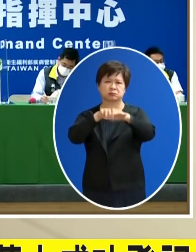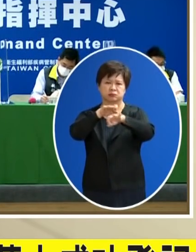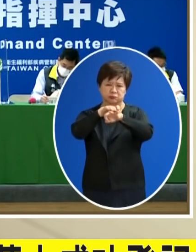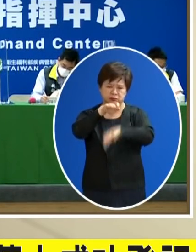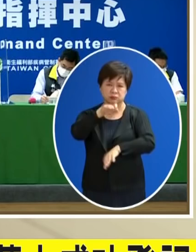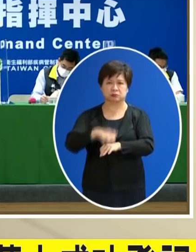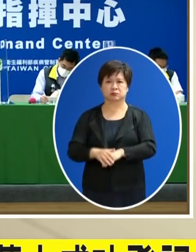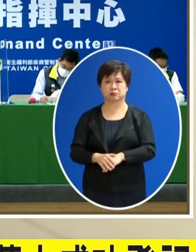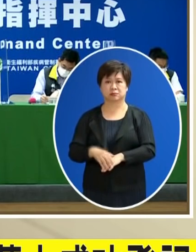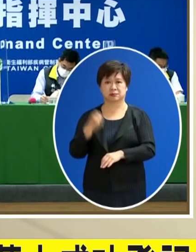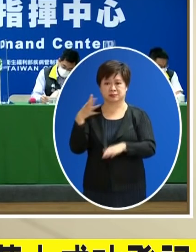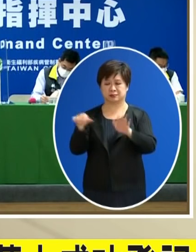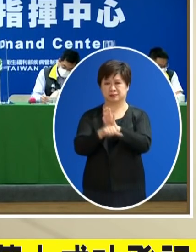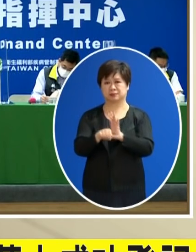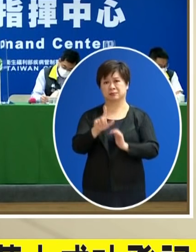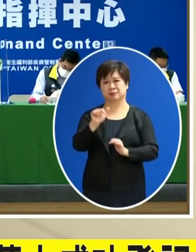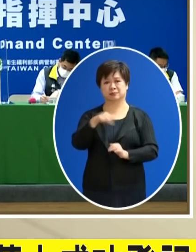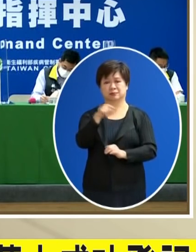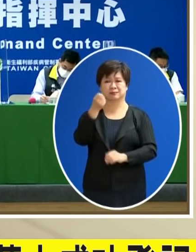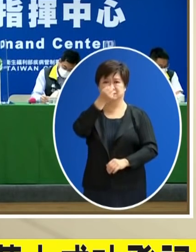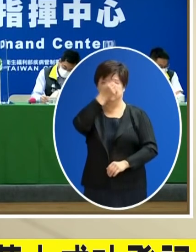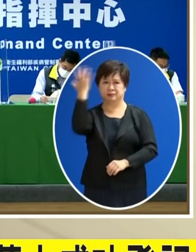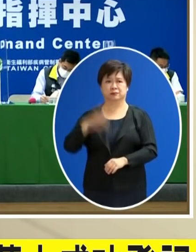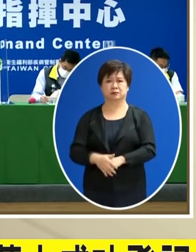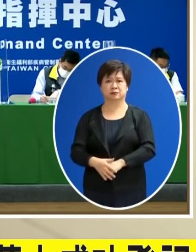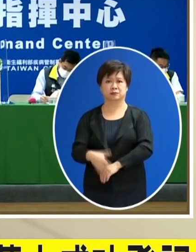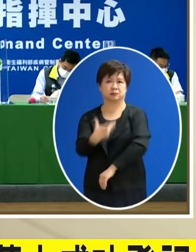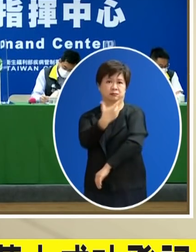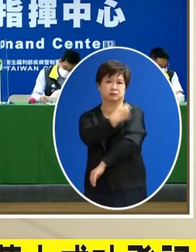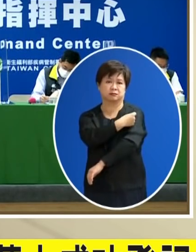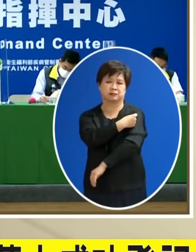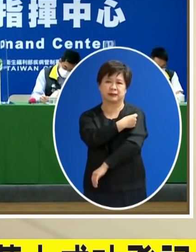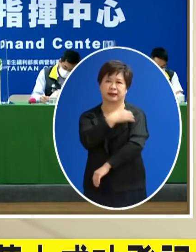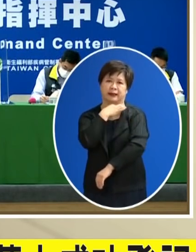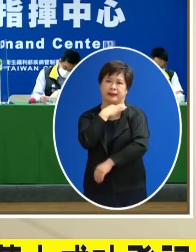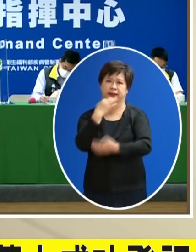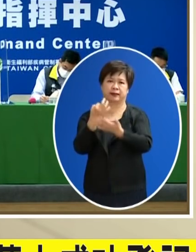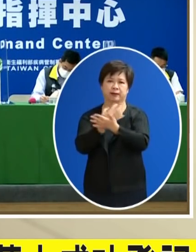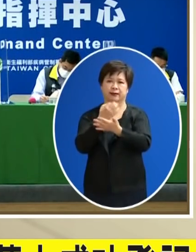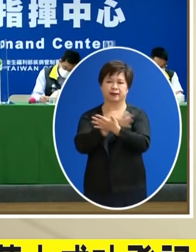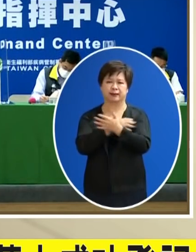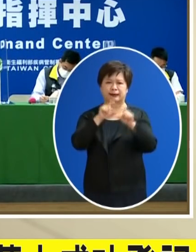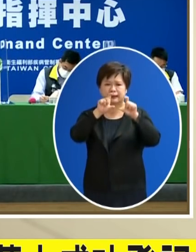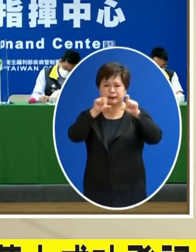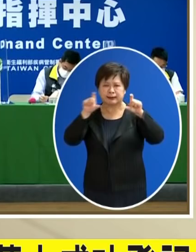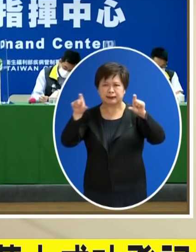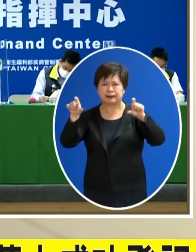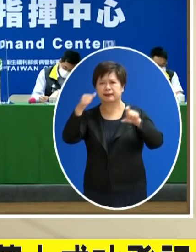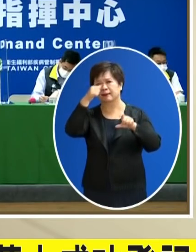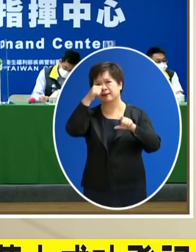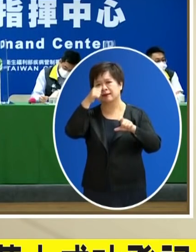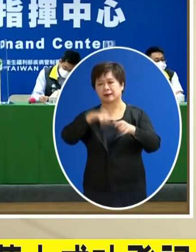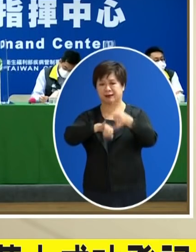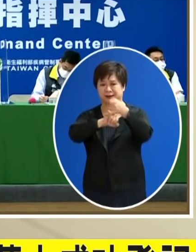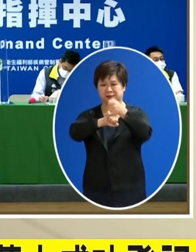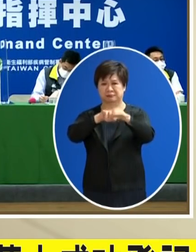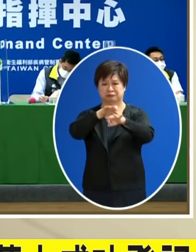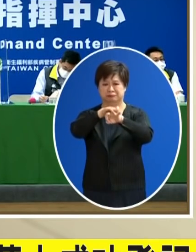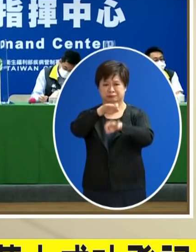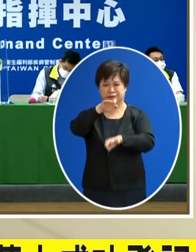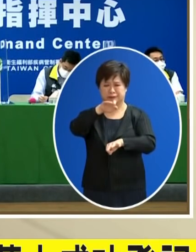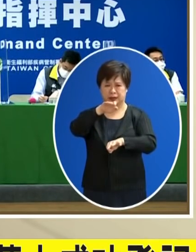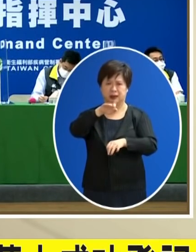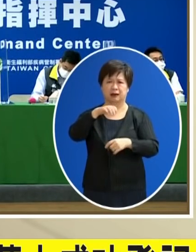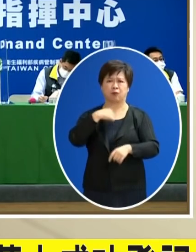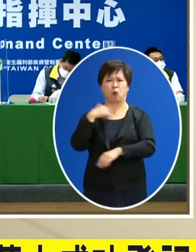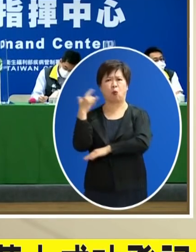进老师都是年纪比较轻的，那目前疫苗也是确实有限的情况下，好像透过预约系统比较难跟那个开